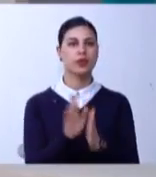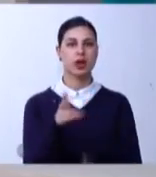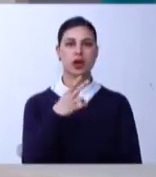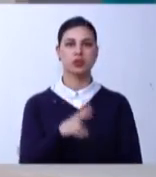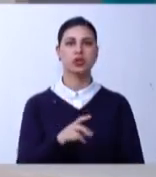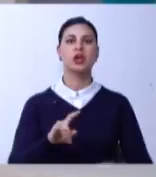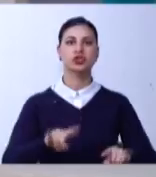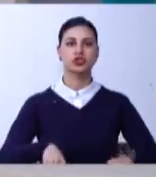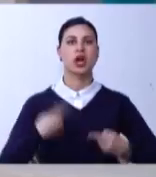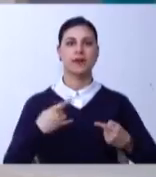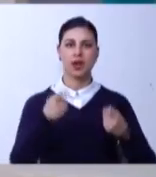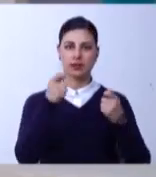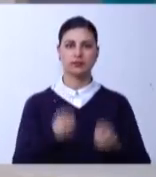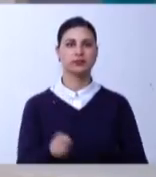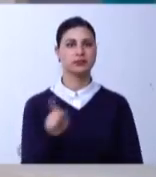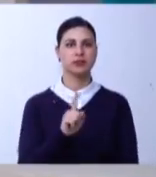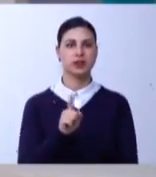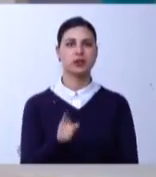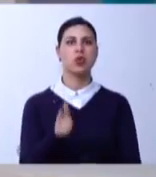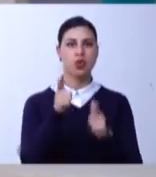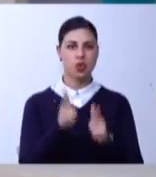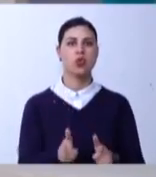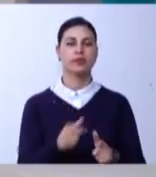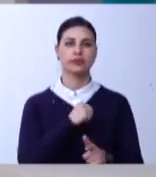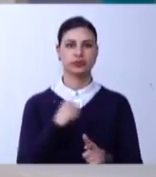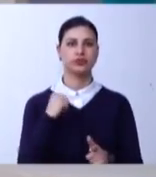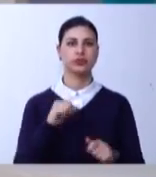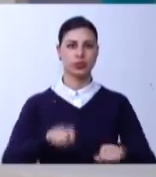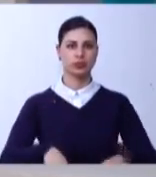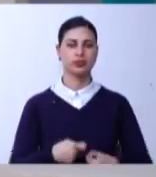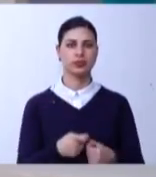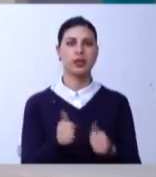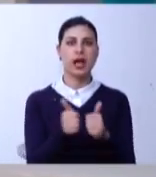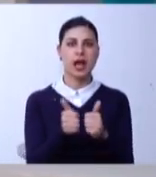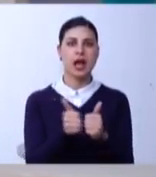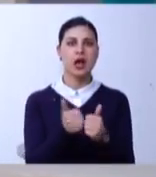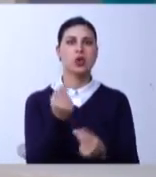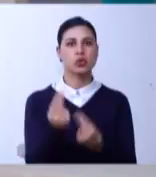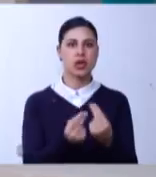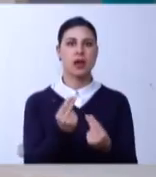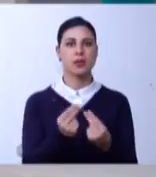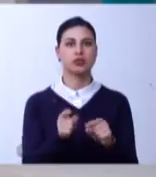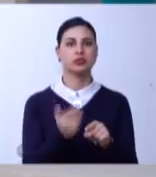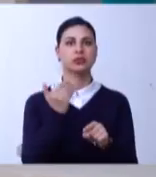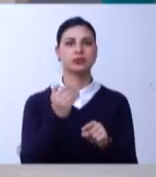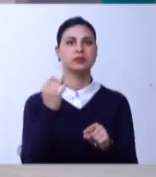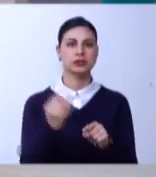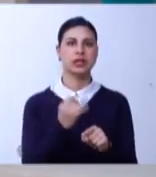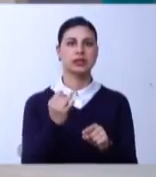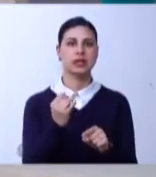შარვლის ჩაწევა და ჩაცმული უბრალოდ ქოთანთან ახლოს თამაშობს ამ მისთვის